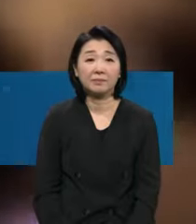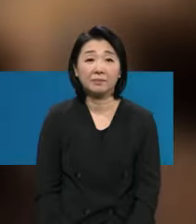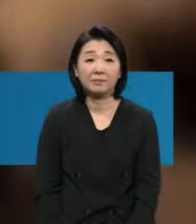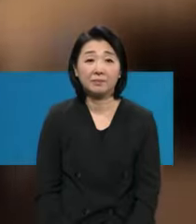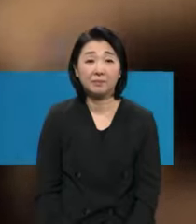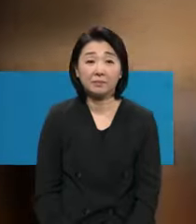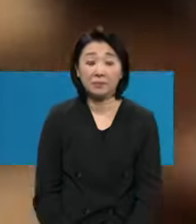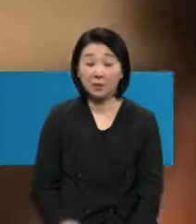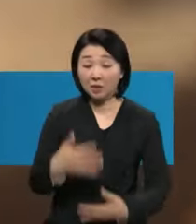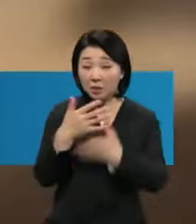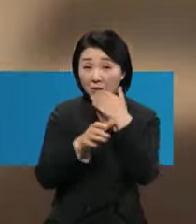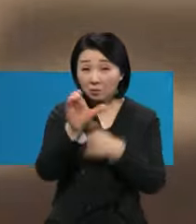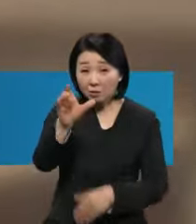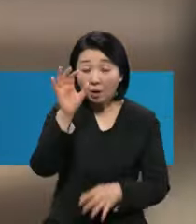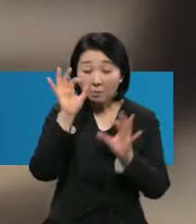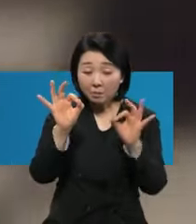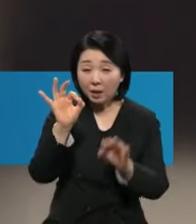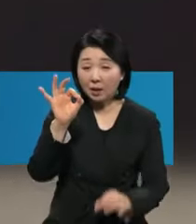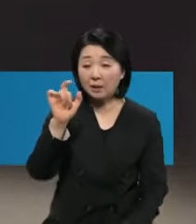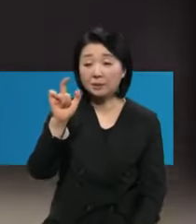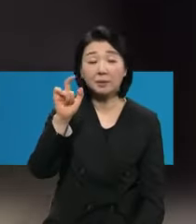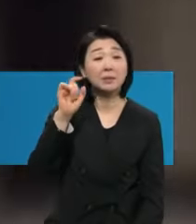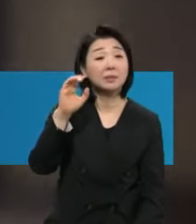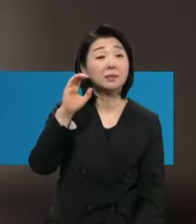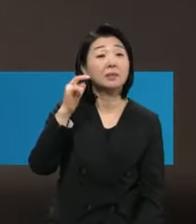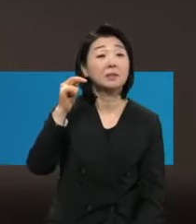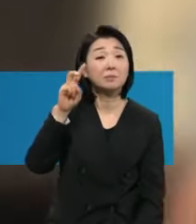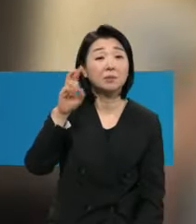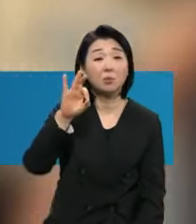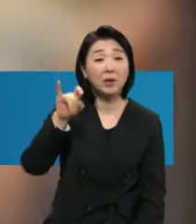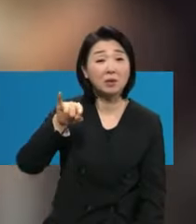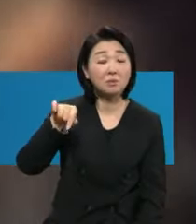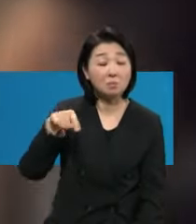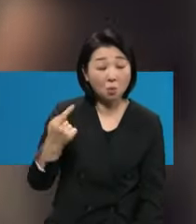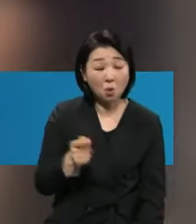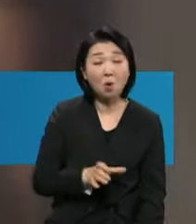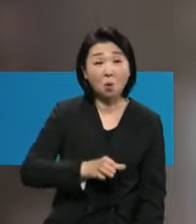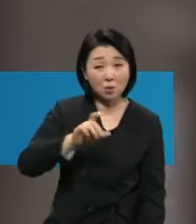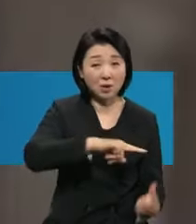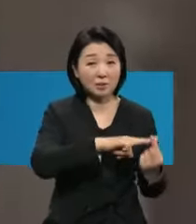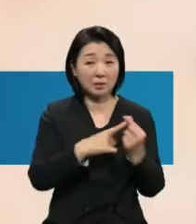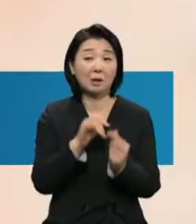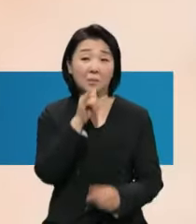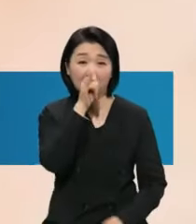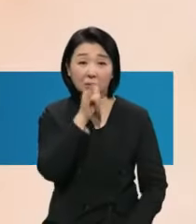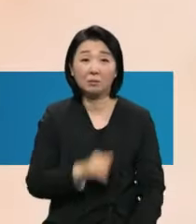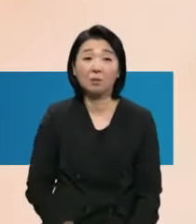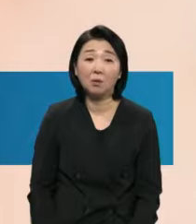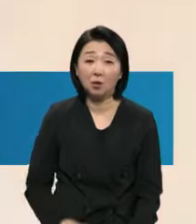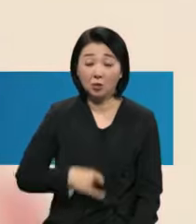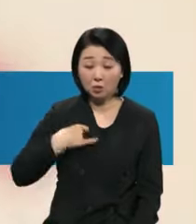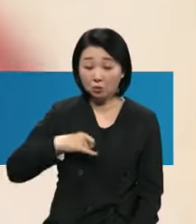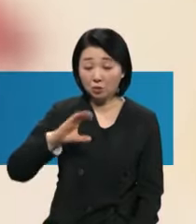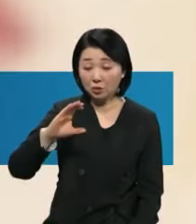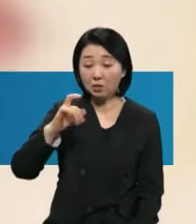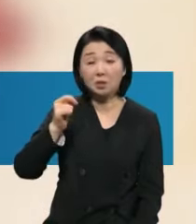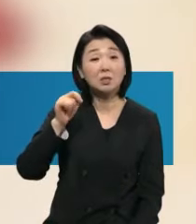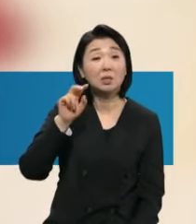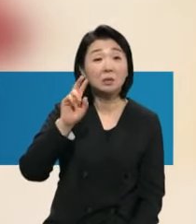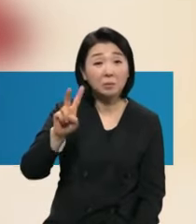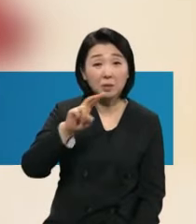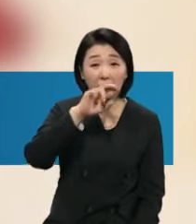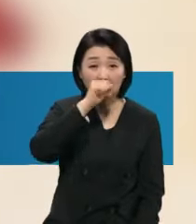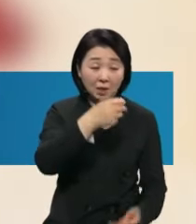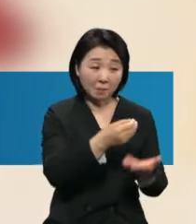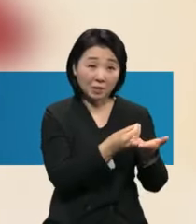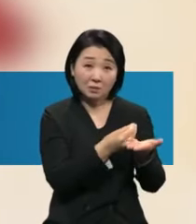웨이보에 올라온 영상을 보니 CCTV 웨이보를 올려라 이런 자막이 달려 있습니다. 중국의 CCTV가 대만